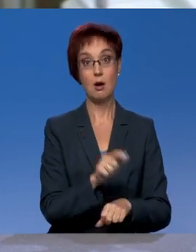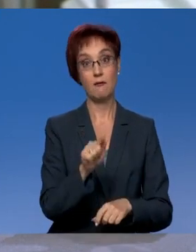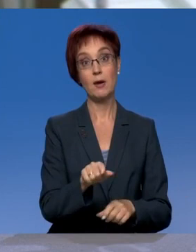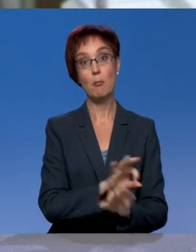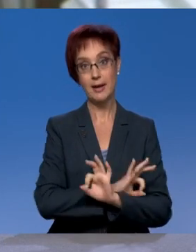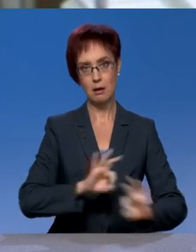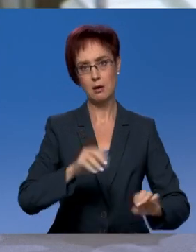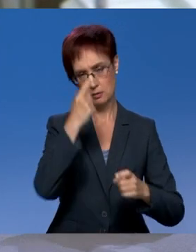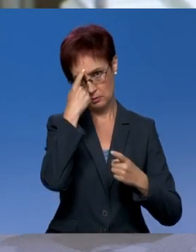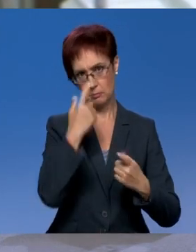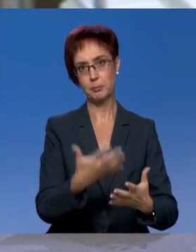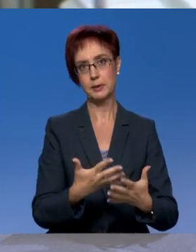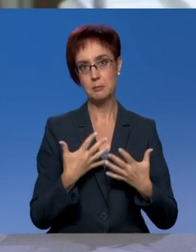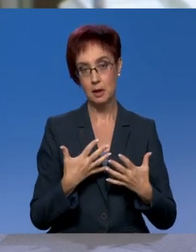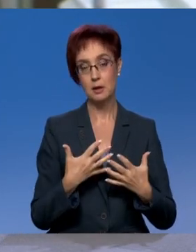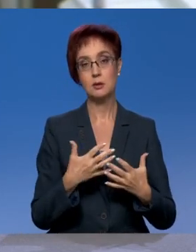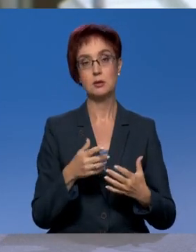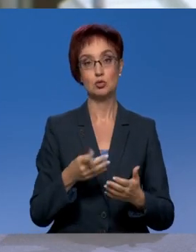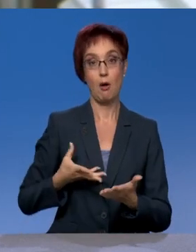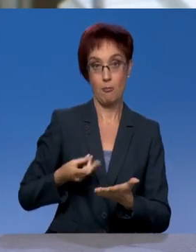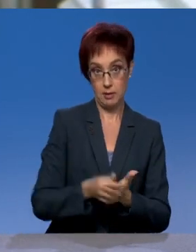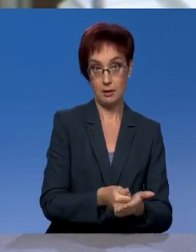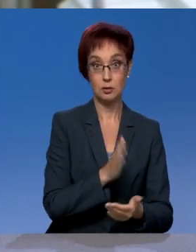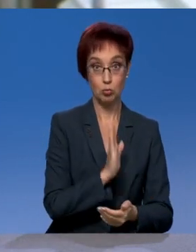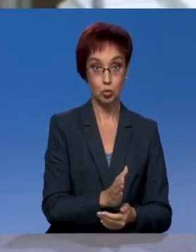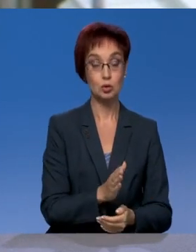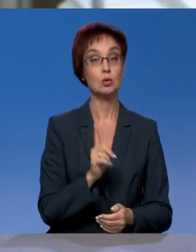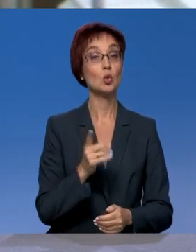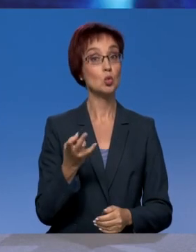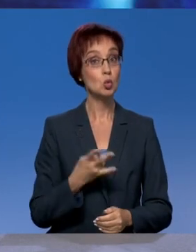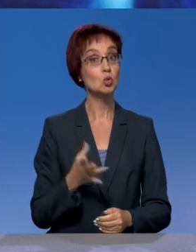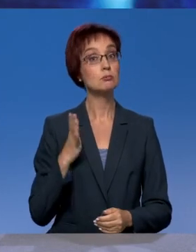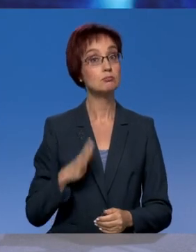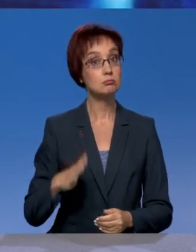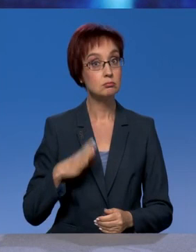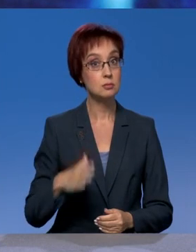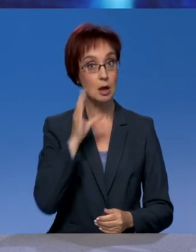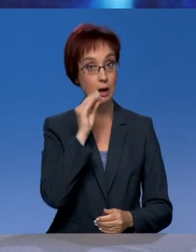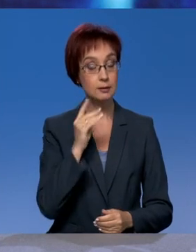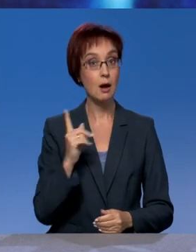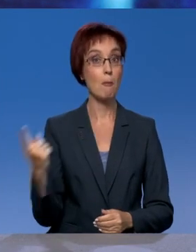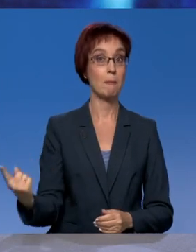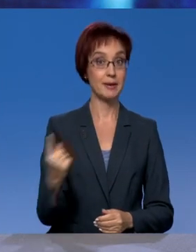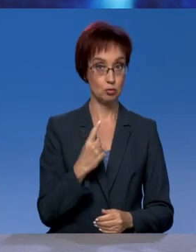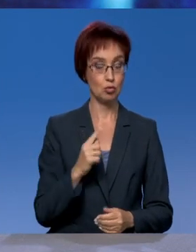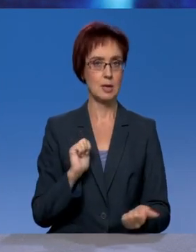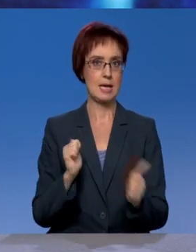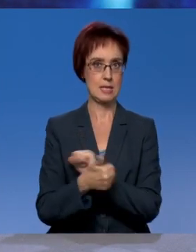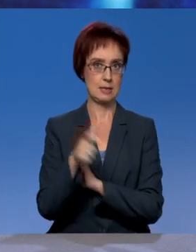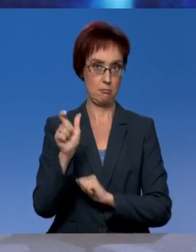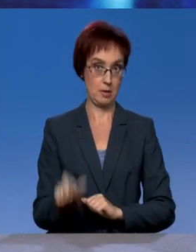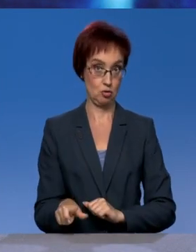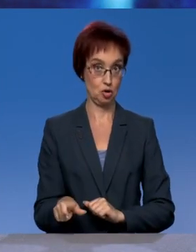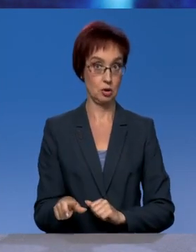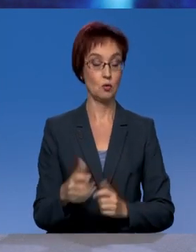заплатят, вот, но вы должны дождаться, когда придет там кто-то, кто вас сменит. Ведь они о чем сейчас говорят, о новом положении? О том,